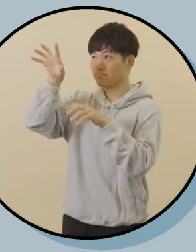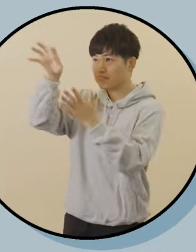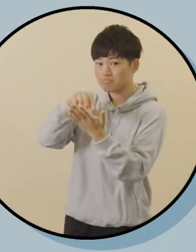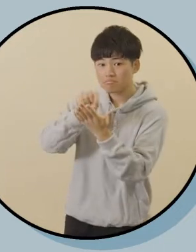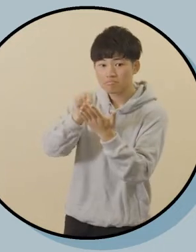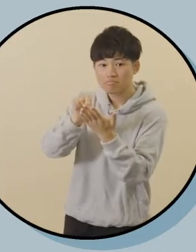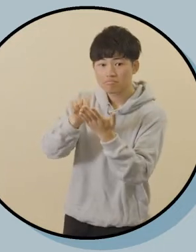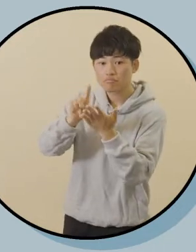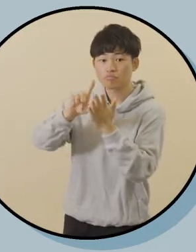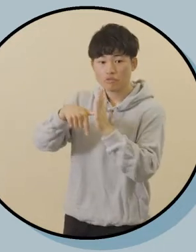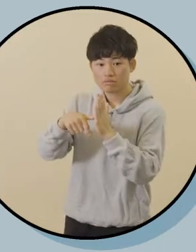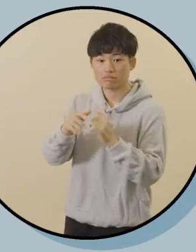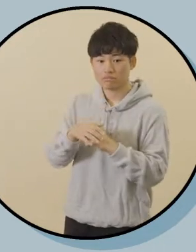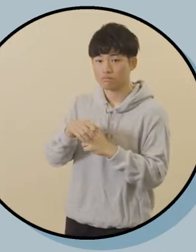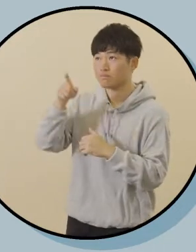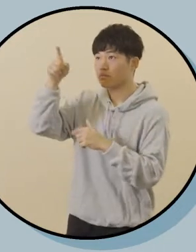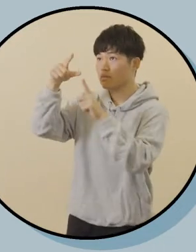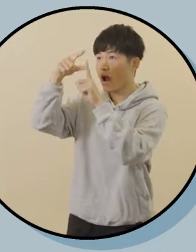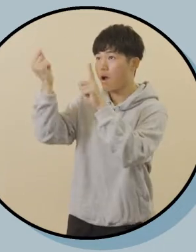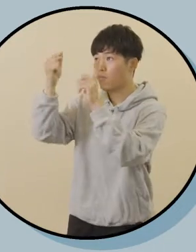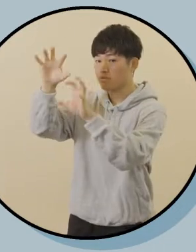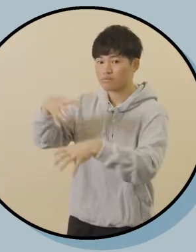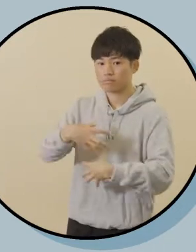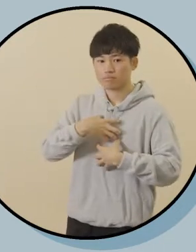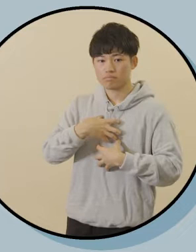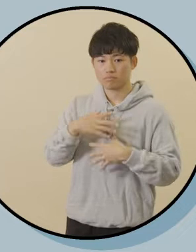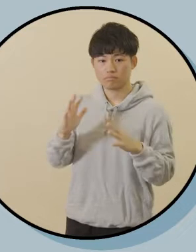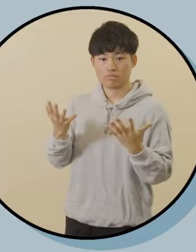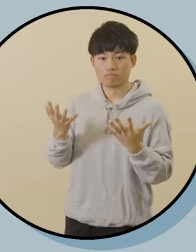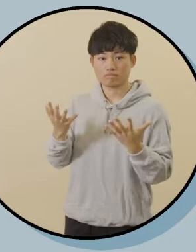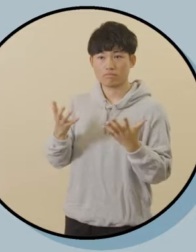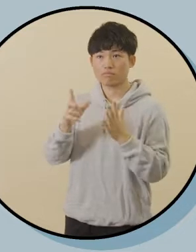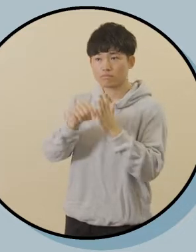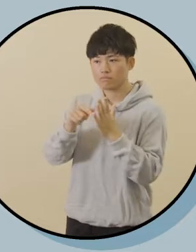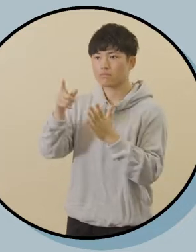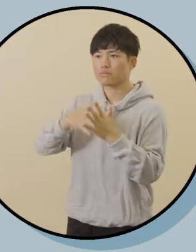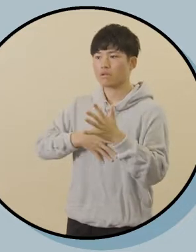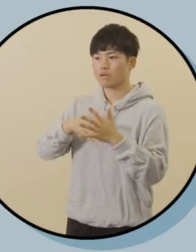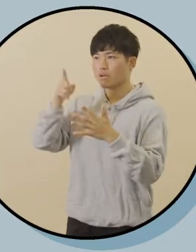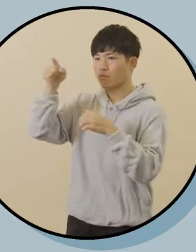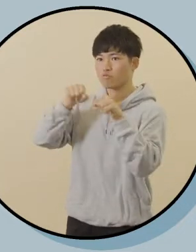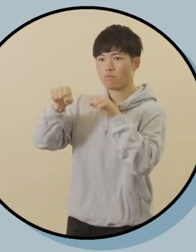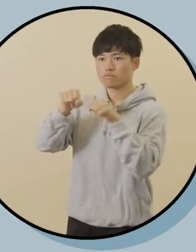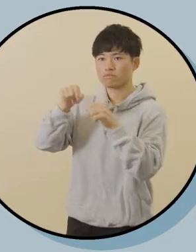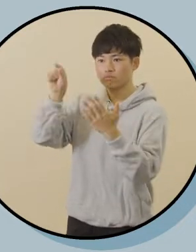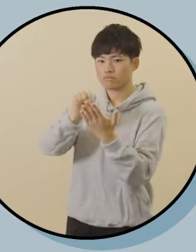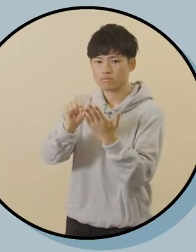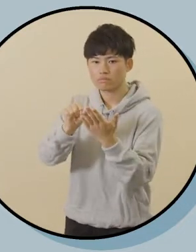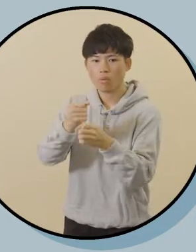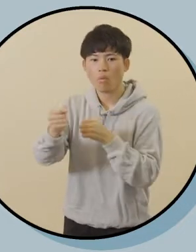ぱの、もう自分が葉っぱ自身にならないと、その葉っぱの動きが描けなかったりとか、そうい